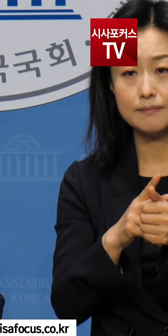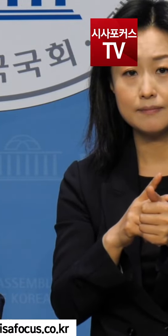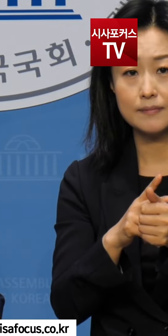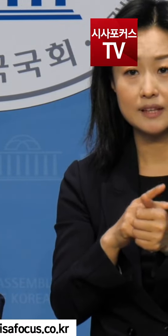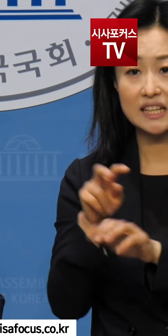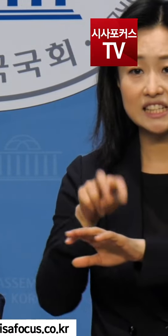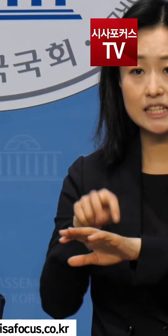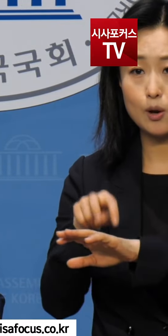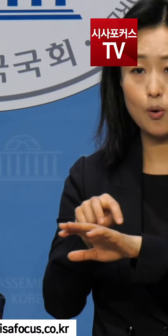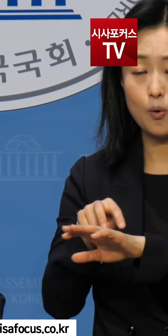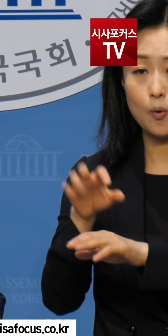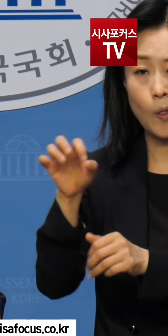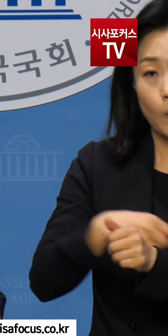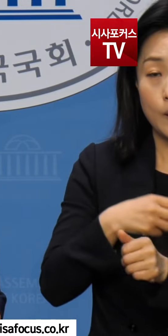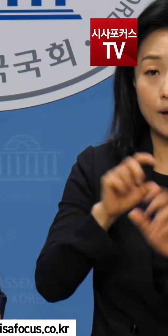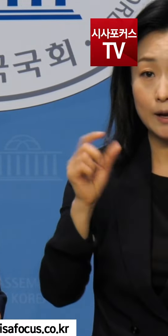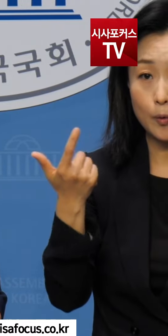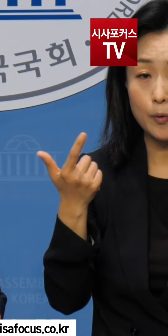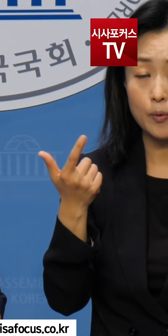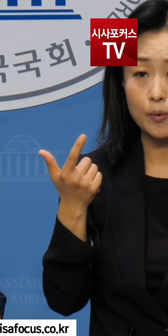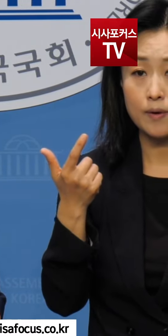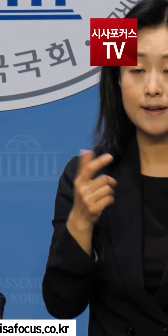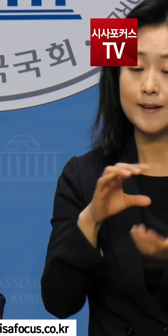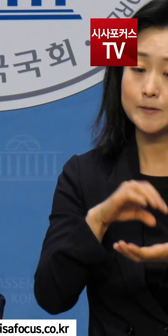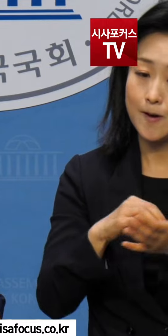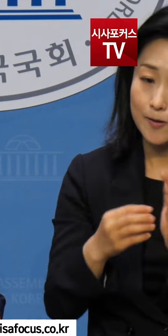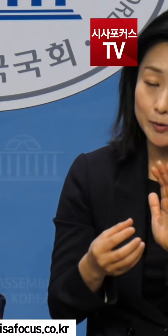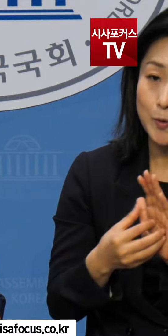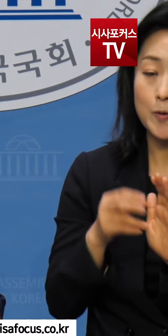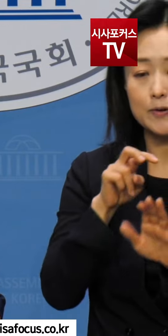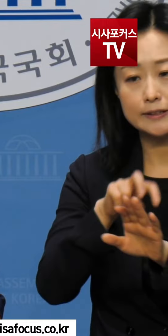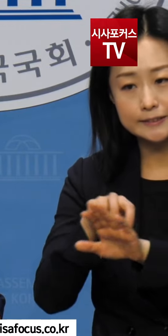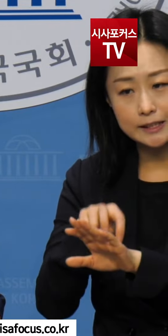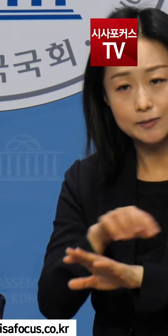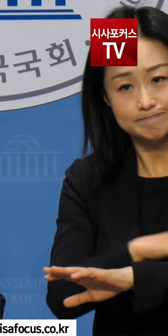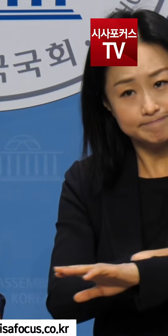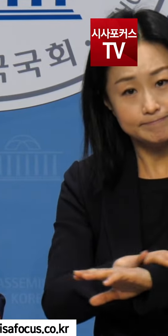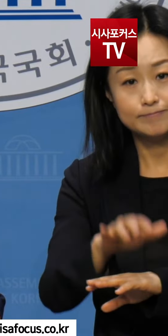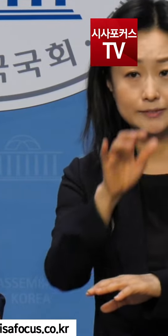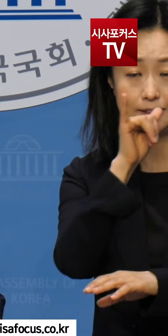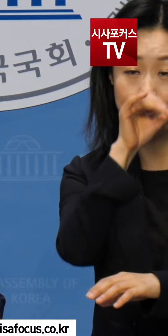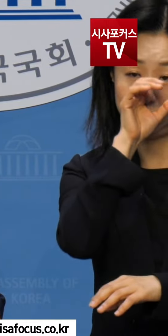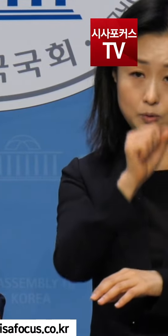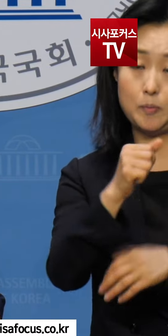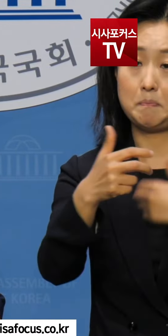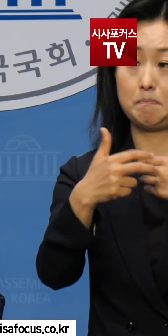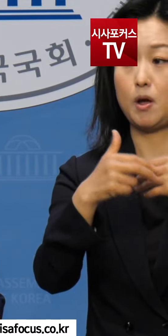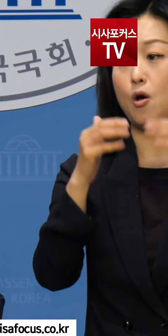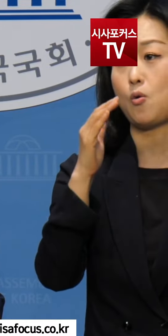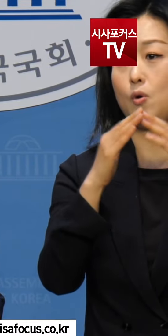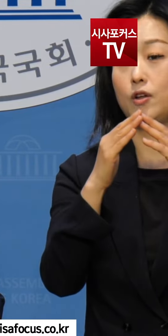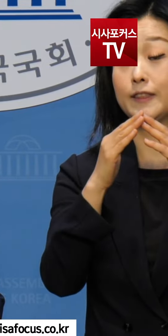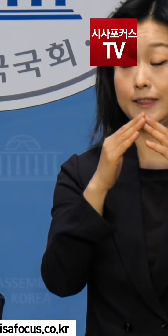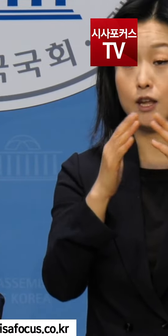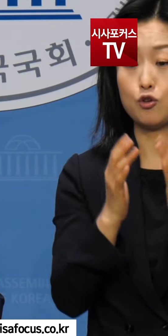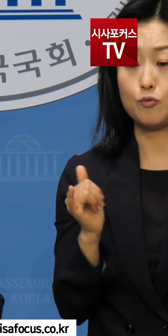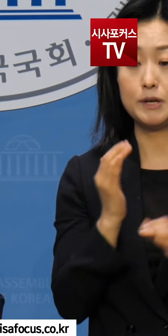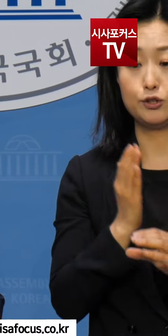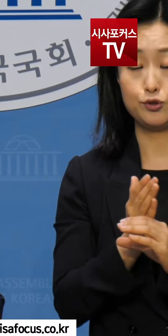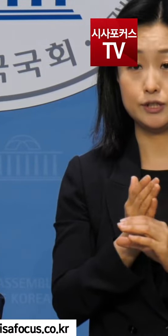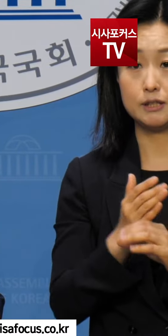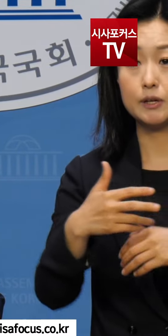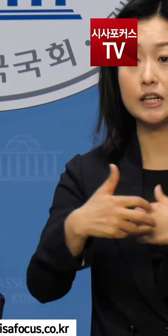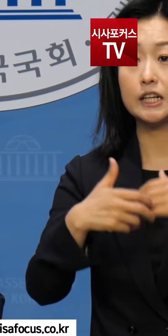과잉 진료 대신 적정 진료를 하도록 하는 국민 중심